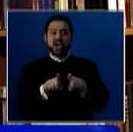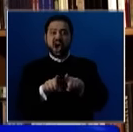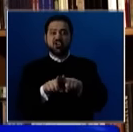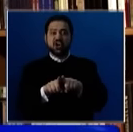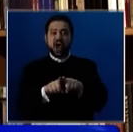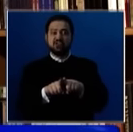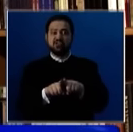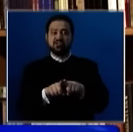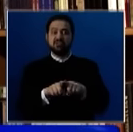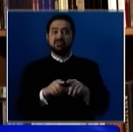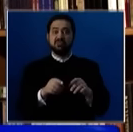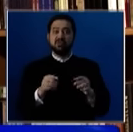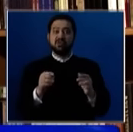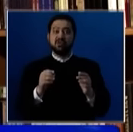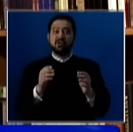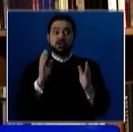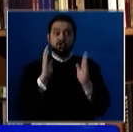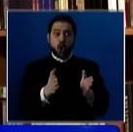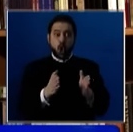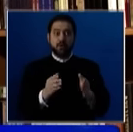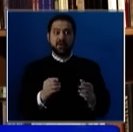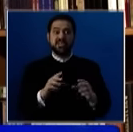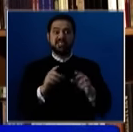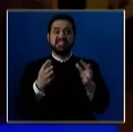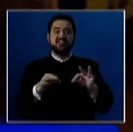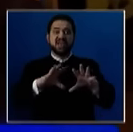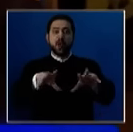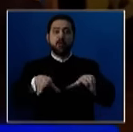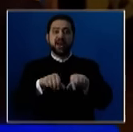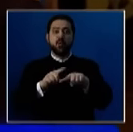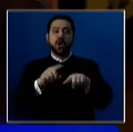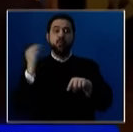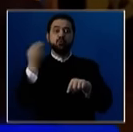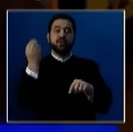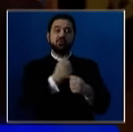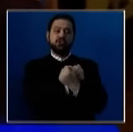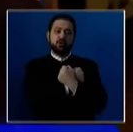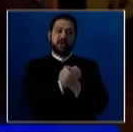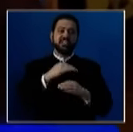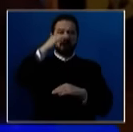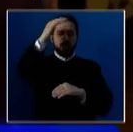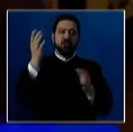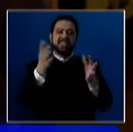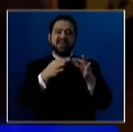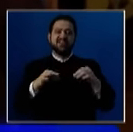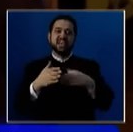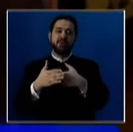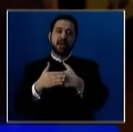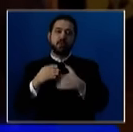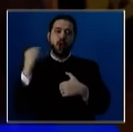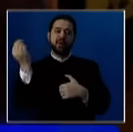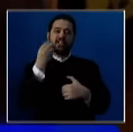același scop, să fie împreună cu Dumnezeu și să-L iubească cât mai mult, să fie cât mai aproape de